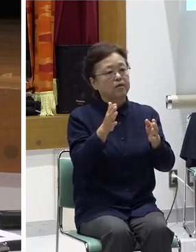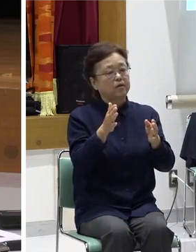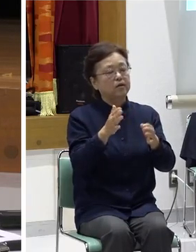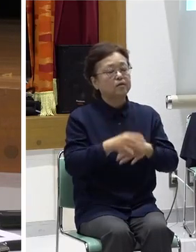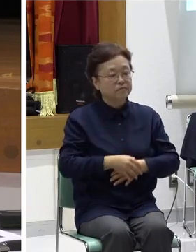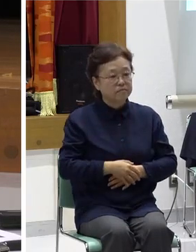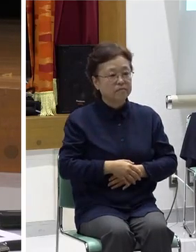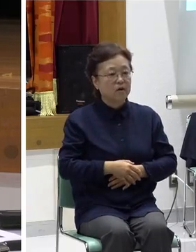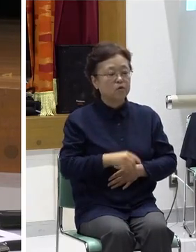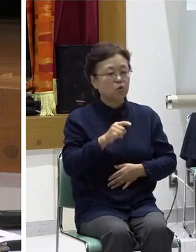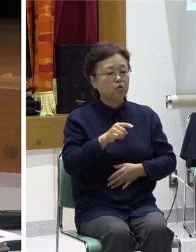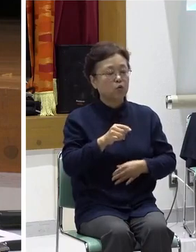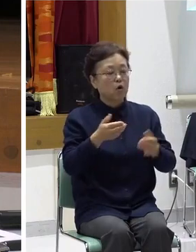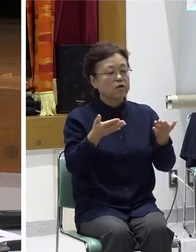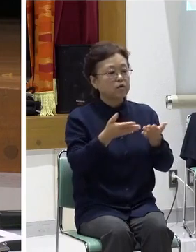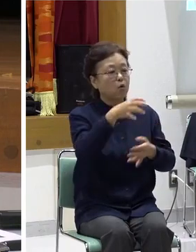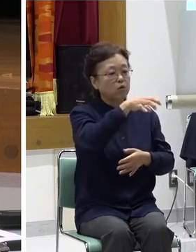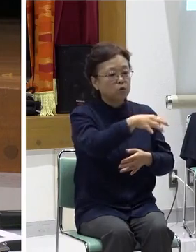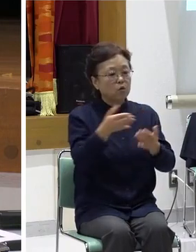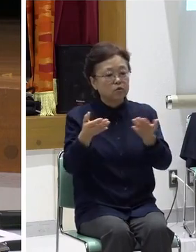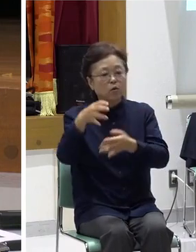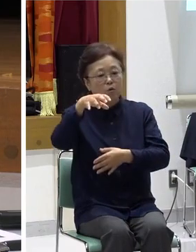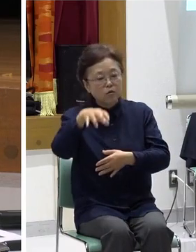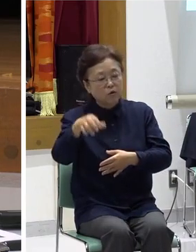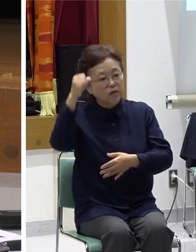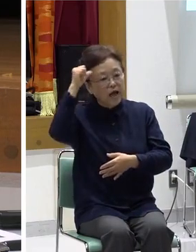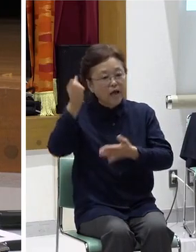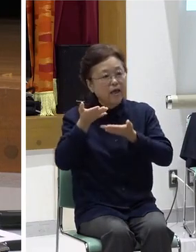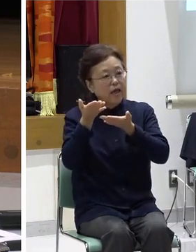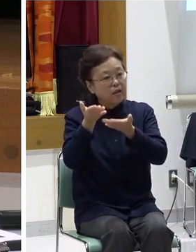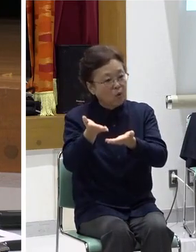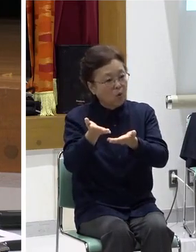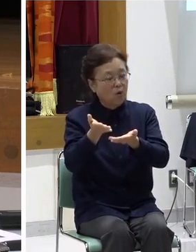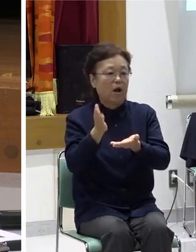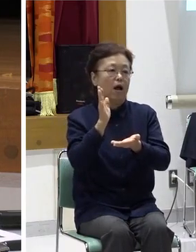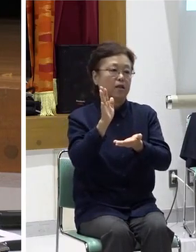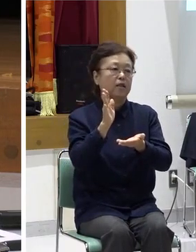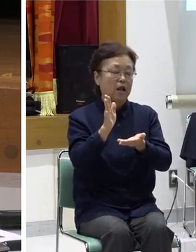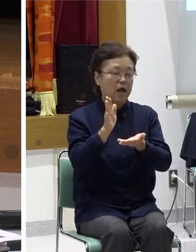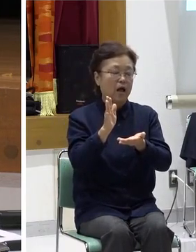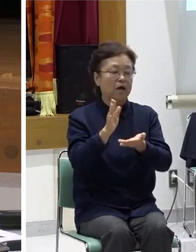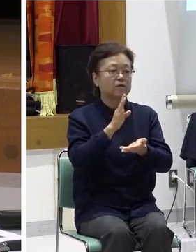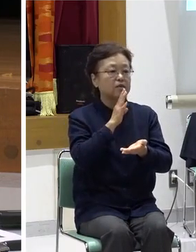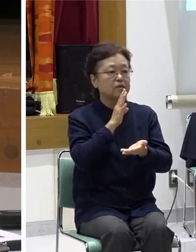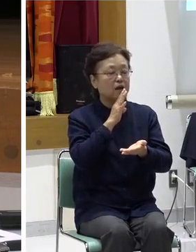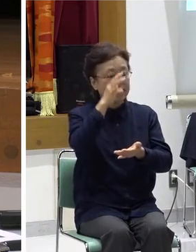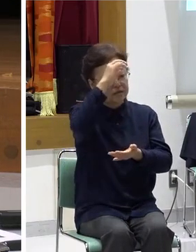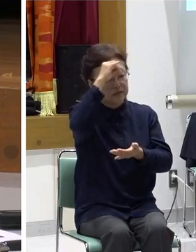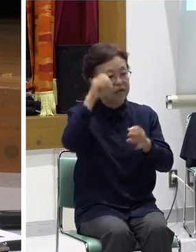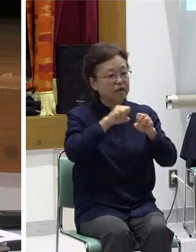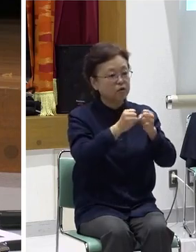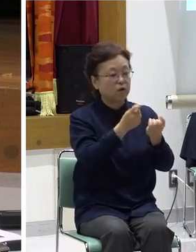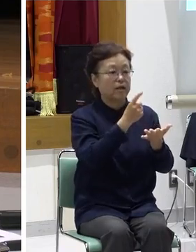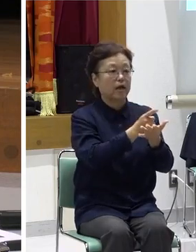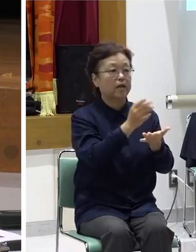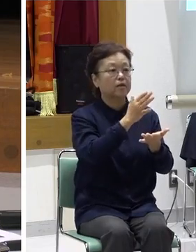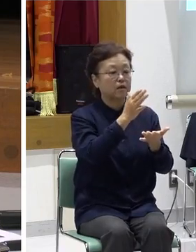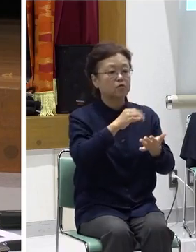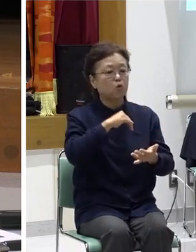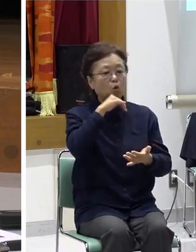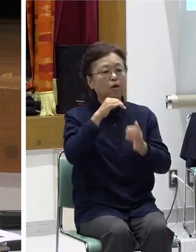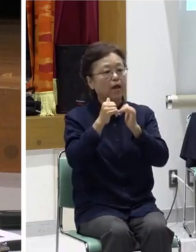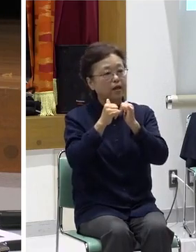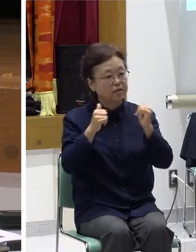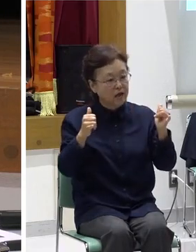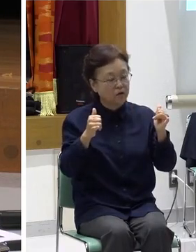があればもっと知的障害の方、これは知的障害に関わらず高齢者であったりと